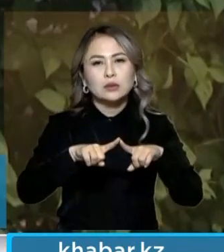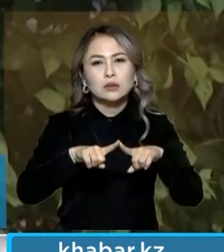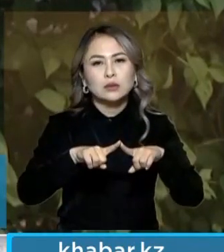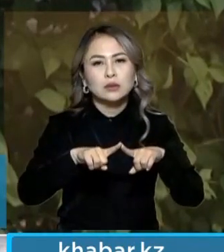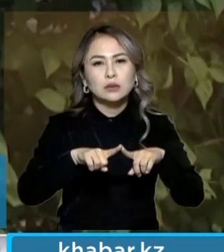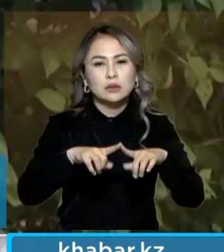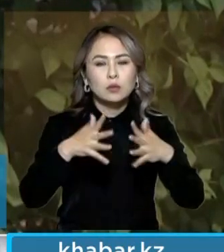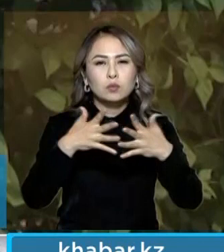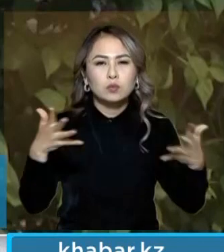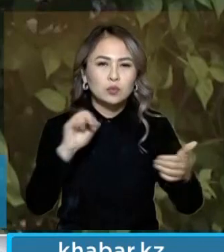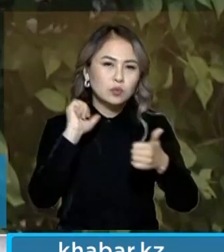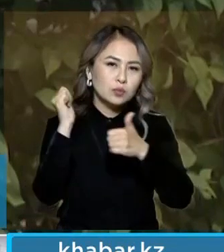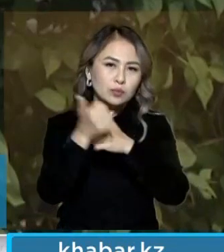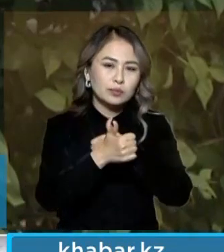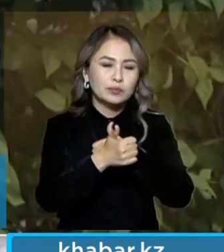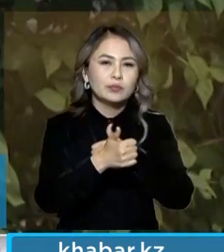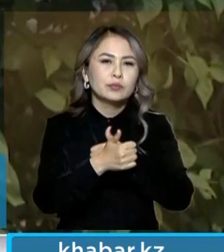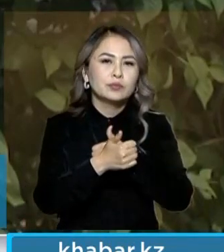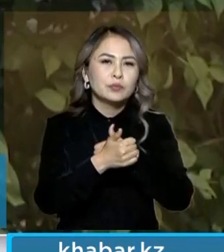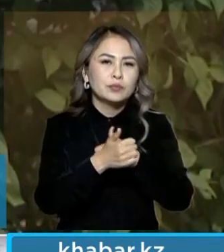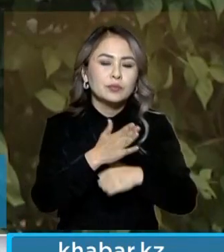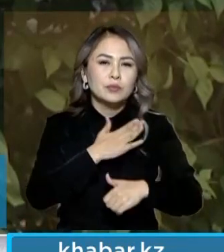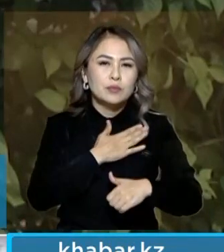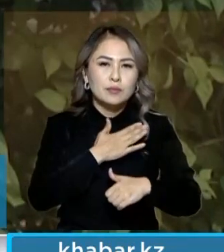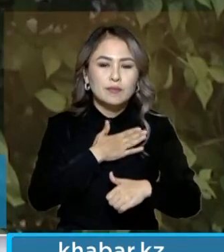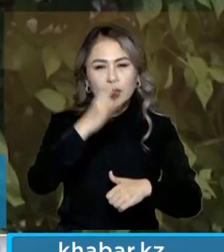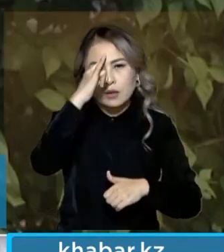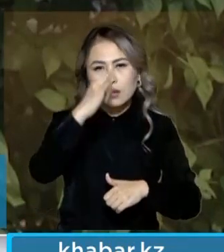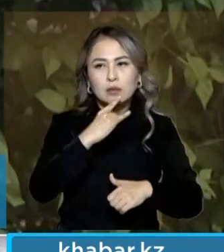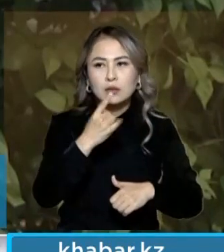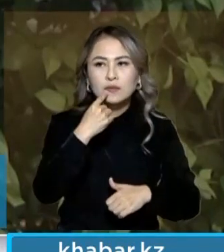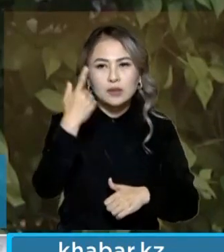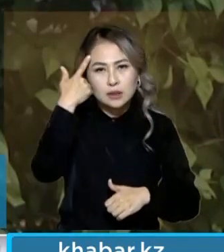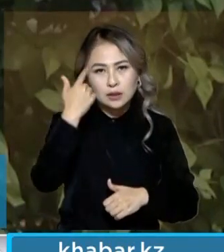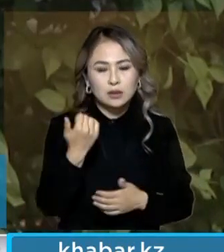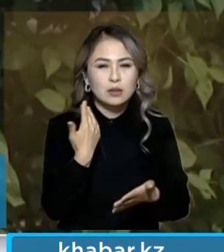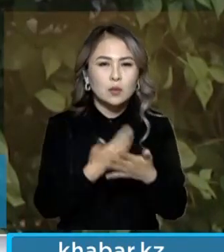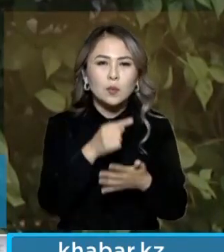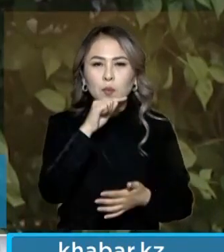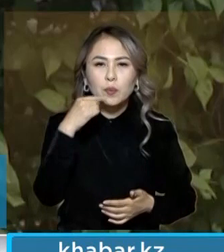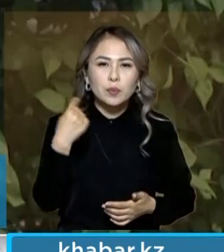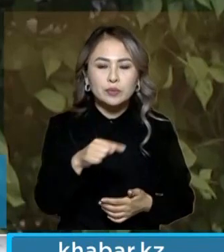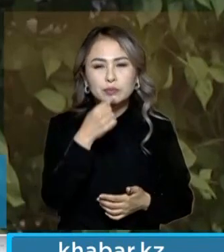аудиторияның қалай деп басым еместігі. Біз қазақша білсек те көбінесе орыс тілді